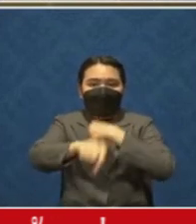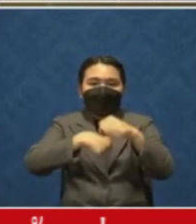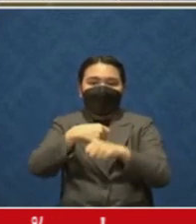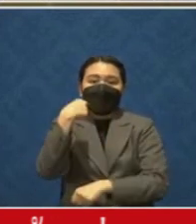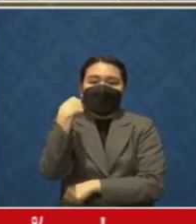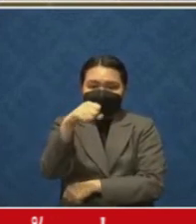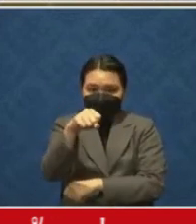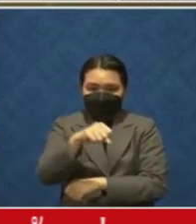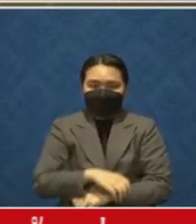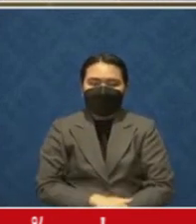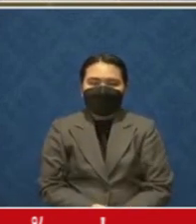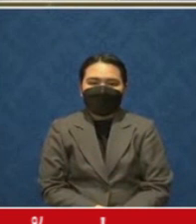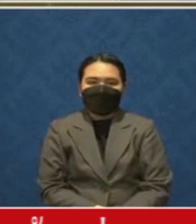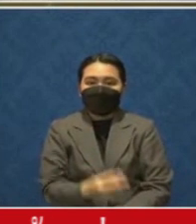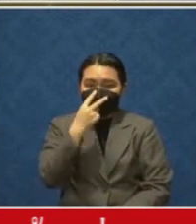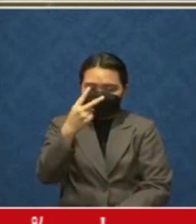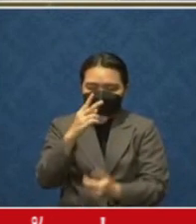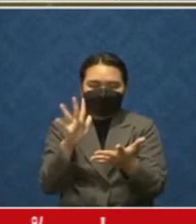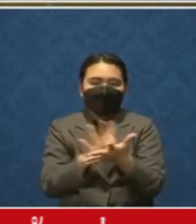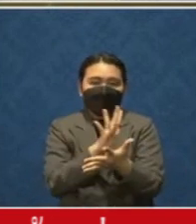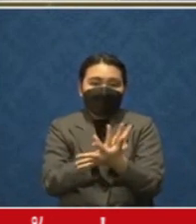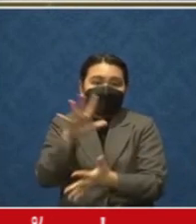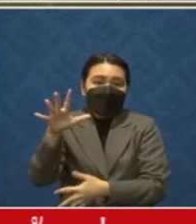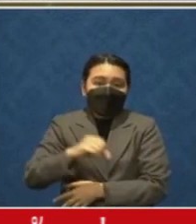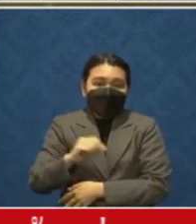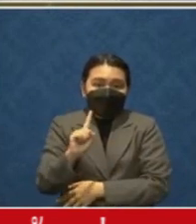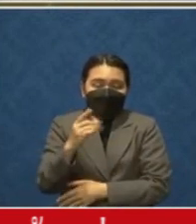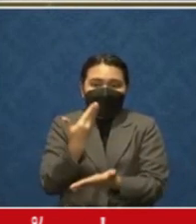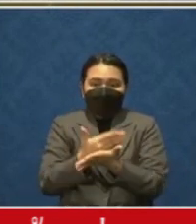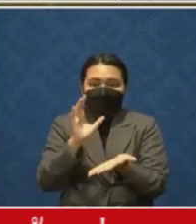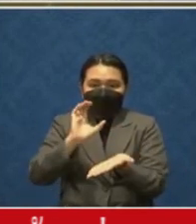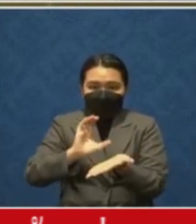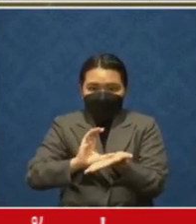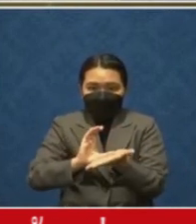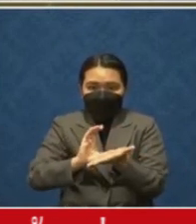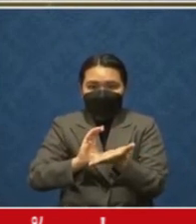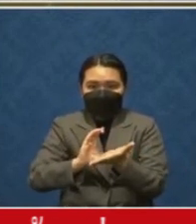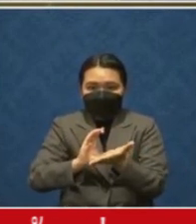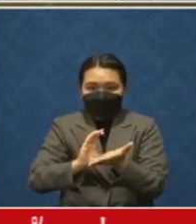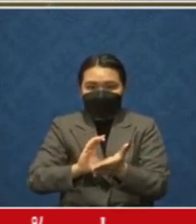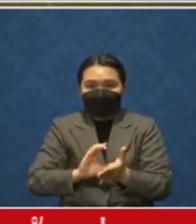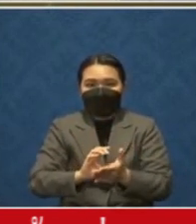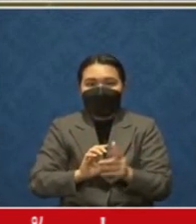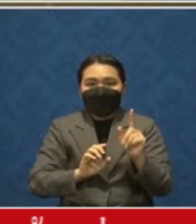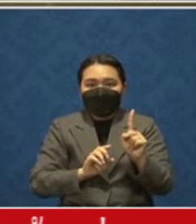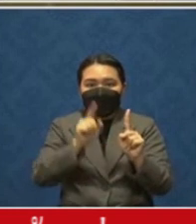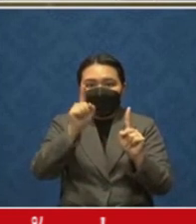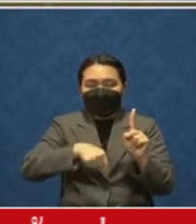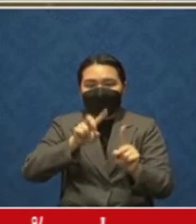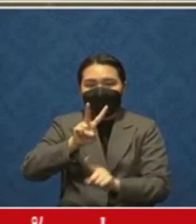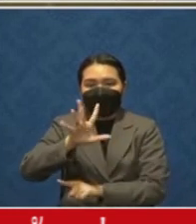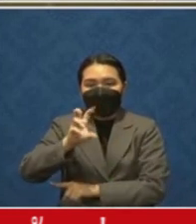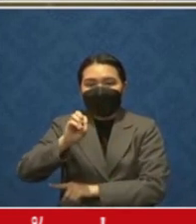ครับท่านประธานดูครับเอกสารเนี่ยมาจากเอกสารงบประมาณฉบับที่3เล่มที่1ประจำปีงบประม